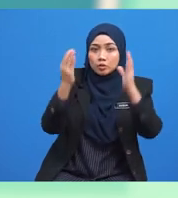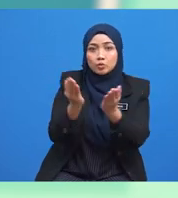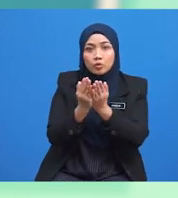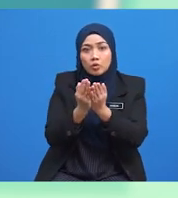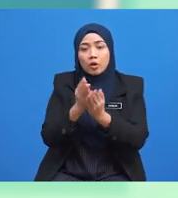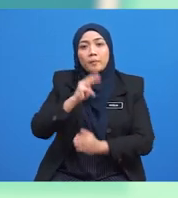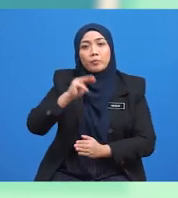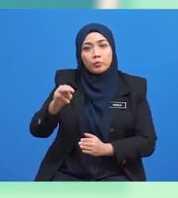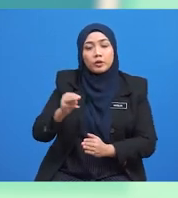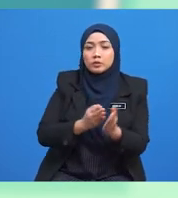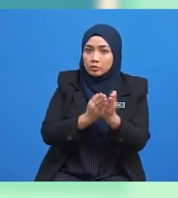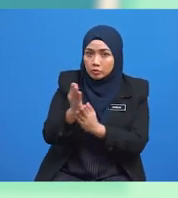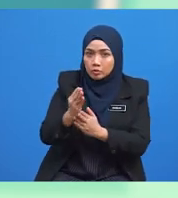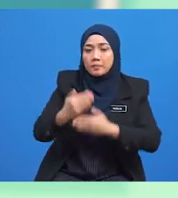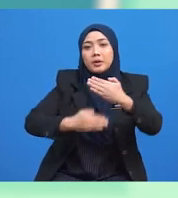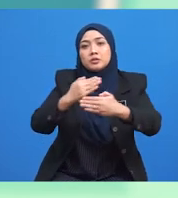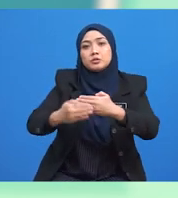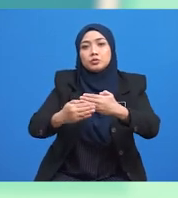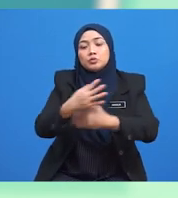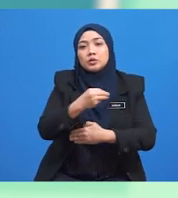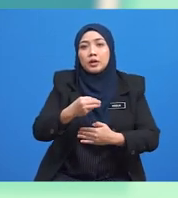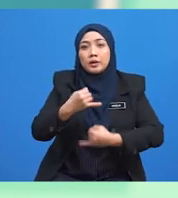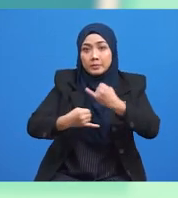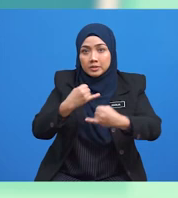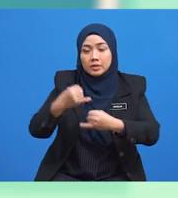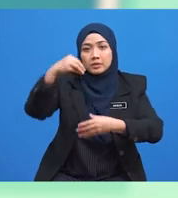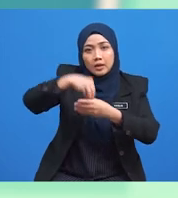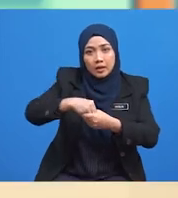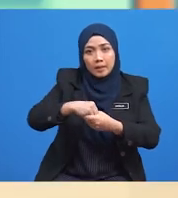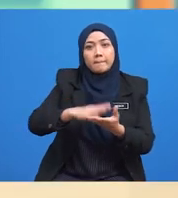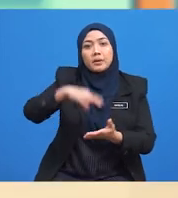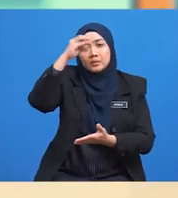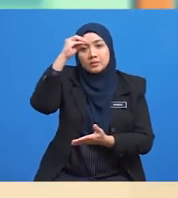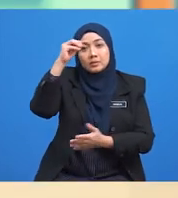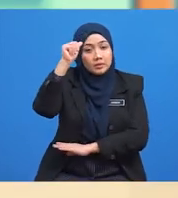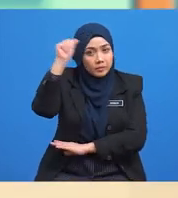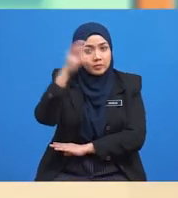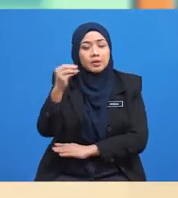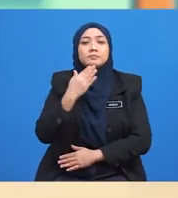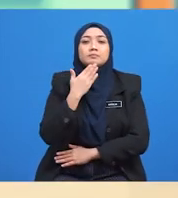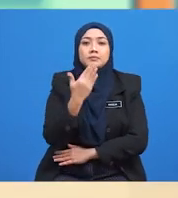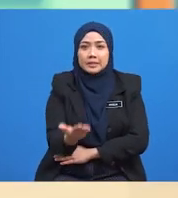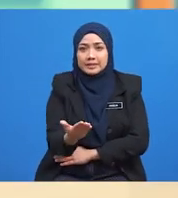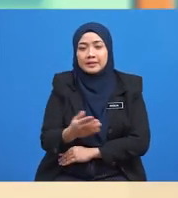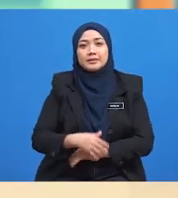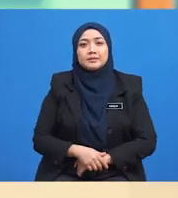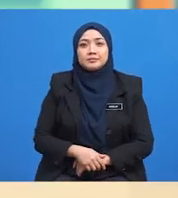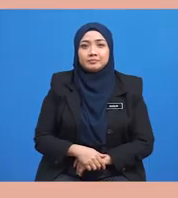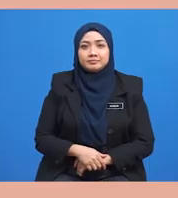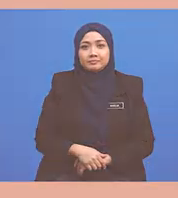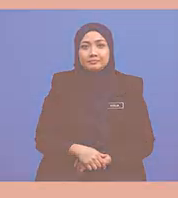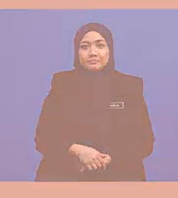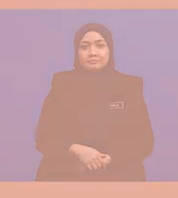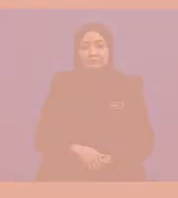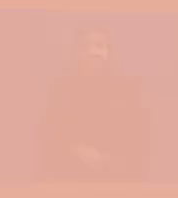agar murid-murid terus maju ke hadapan dan berjaya dalam pelajaran. Assalamualaikum dan terima kasih.